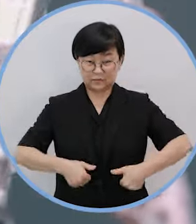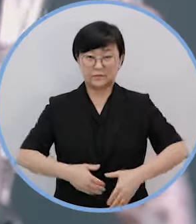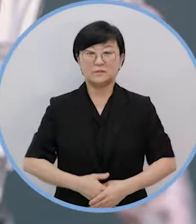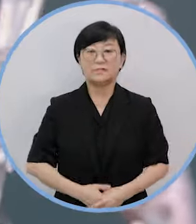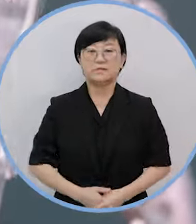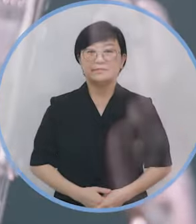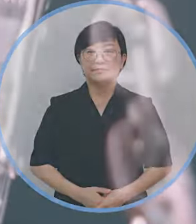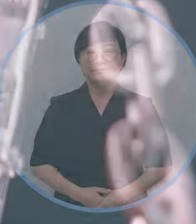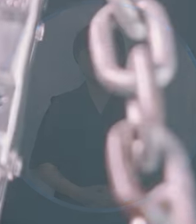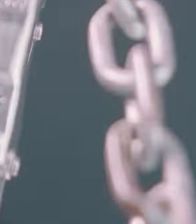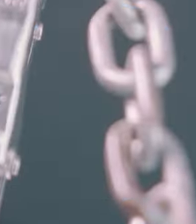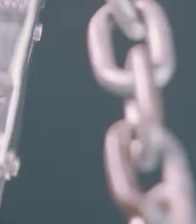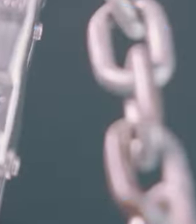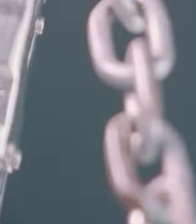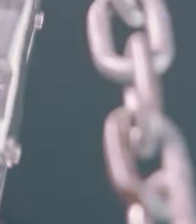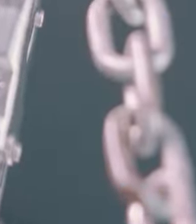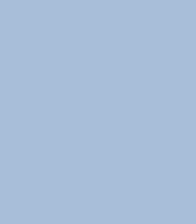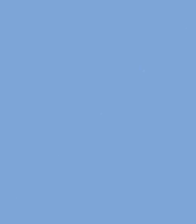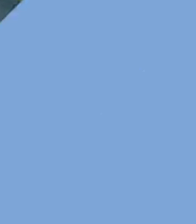착용해주세요.